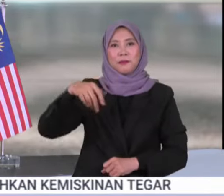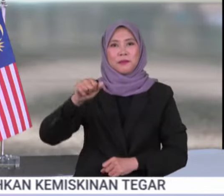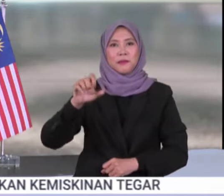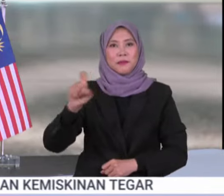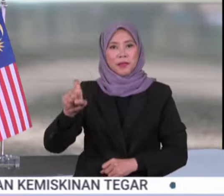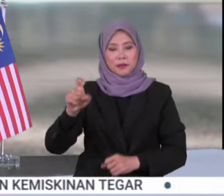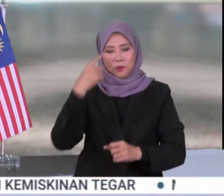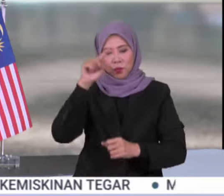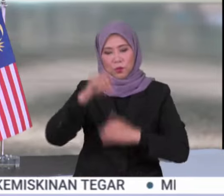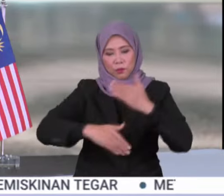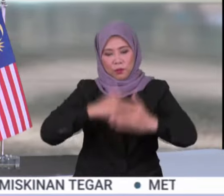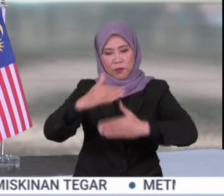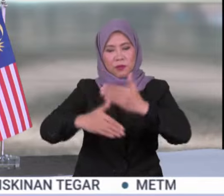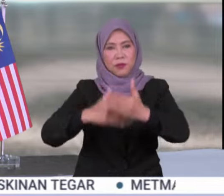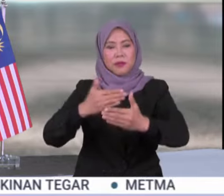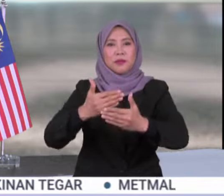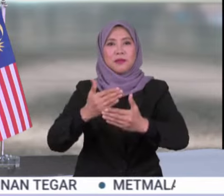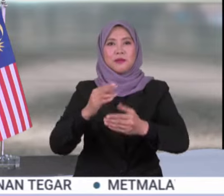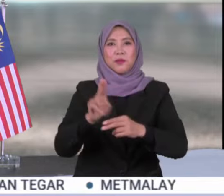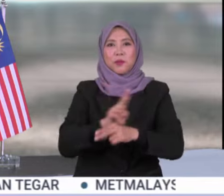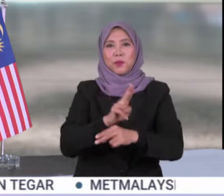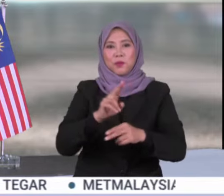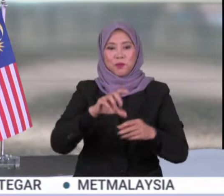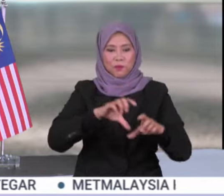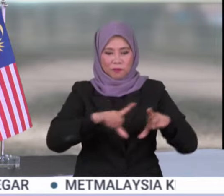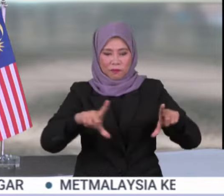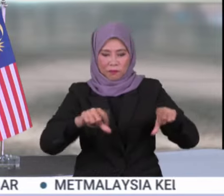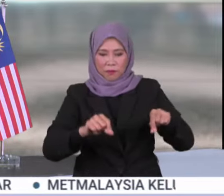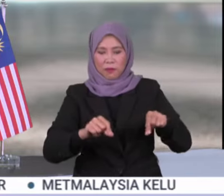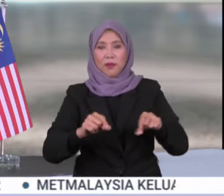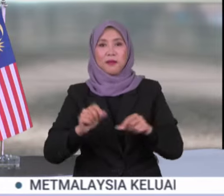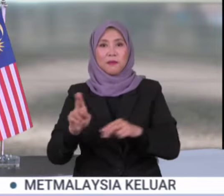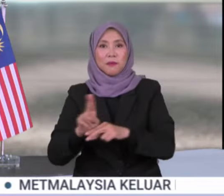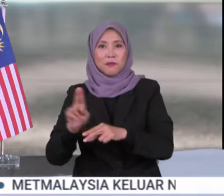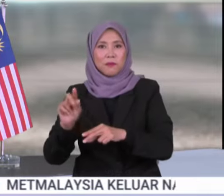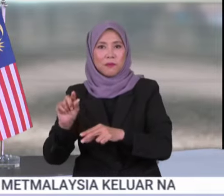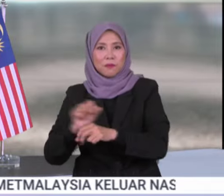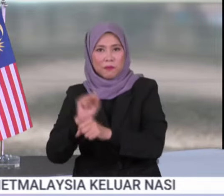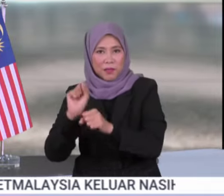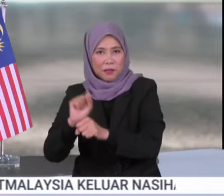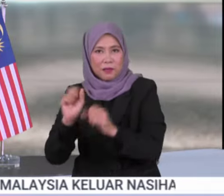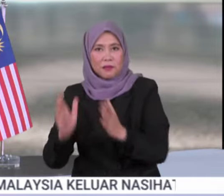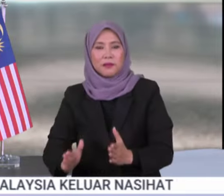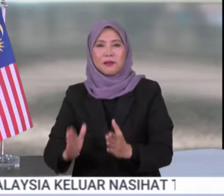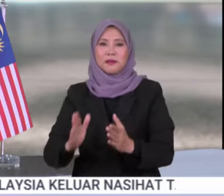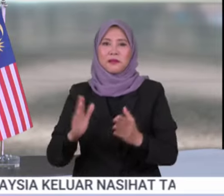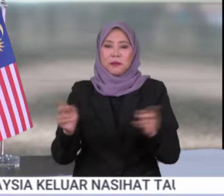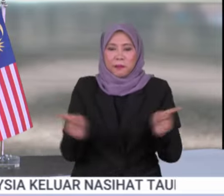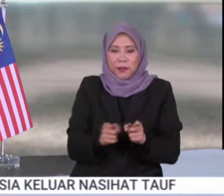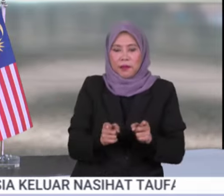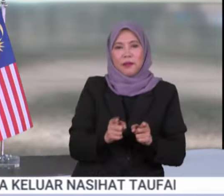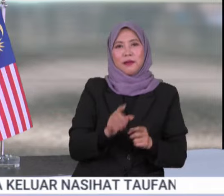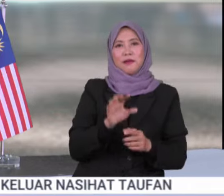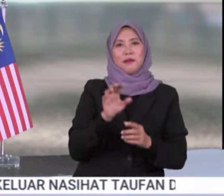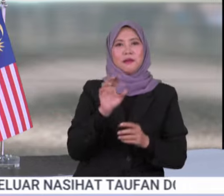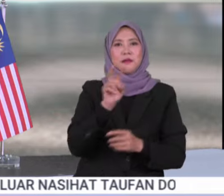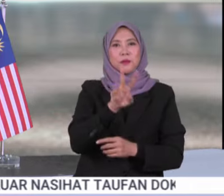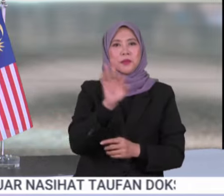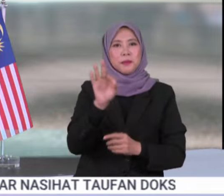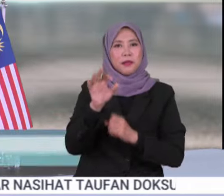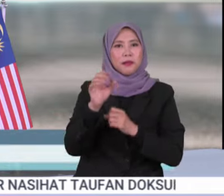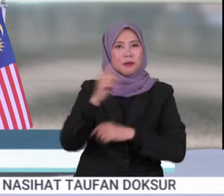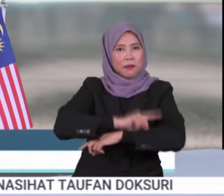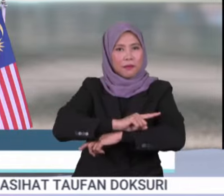permohonan untuk pause pengkajian ekspek trik dapat dipendekan dari 87 hari ke-29 hari